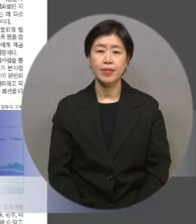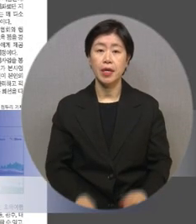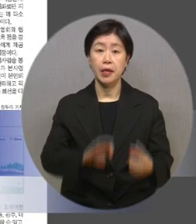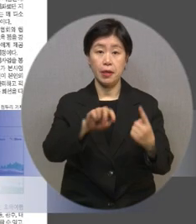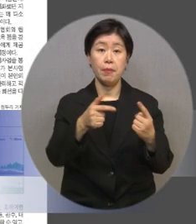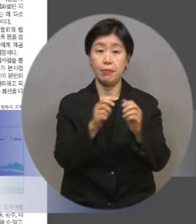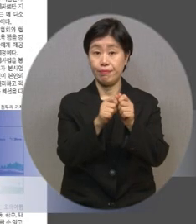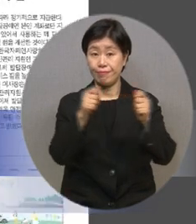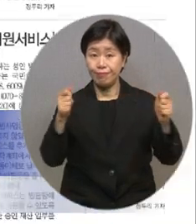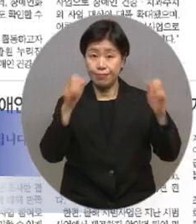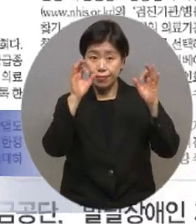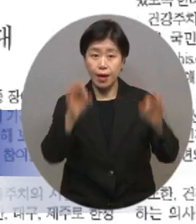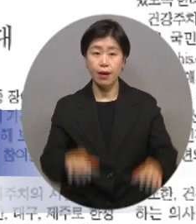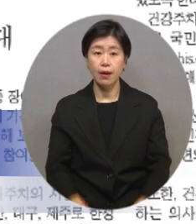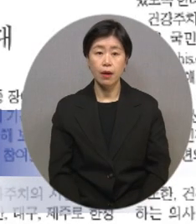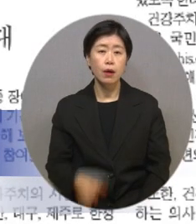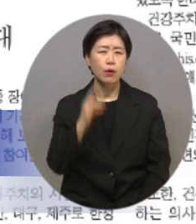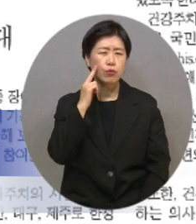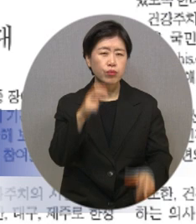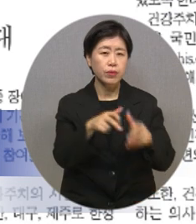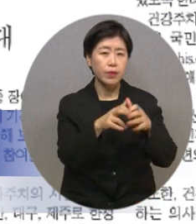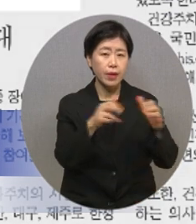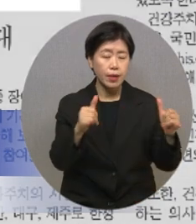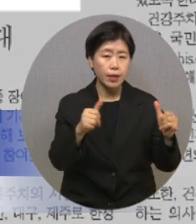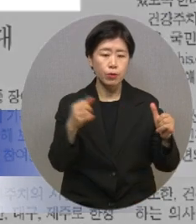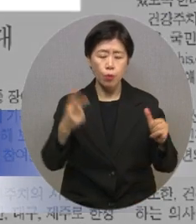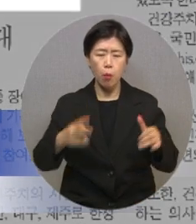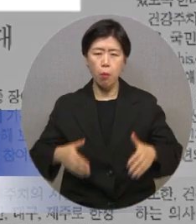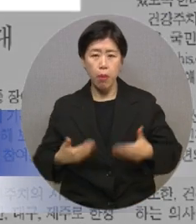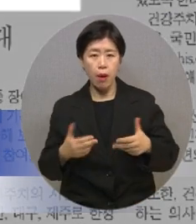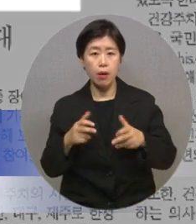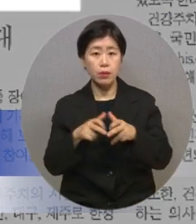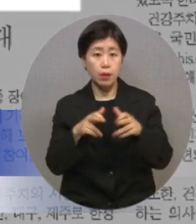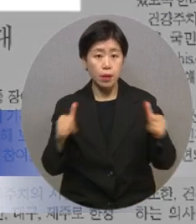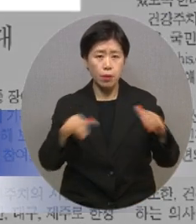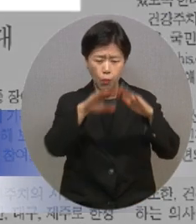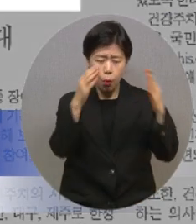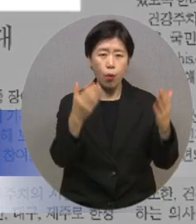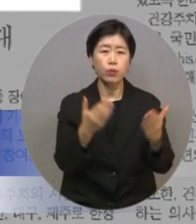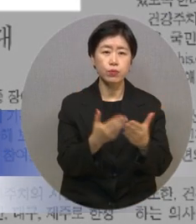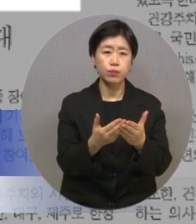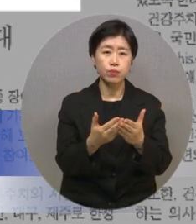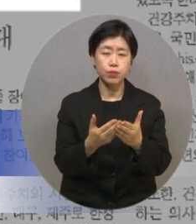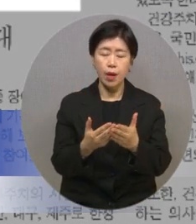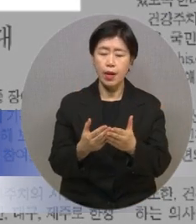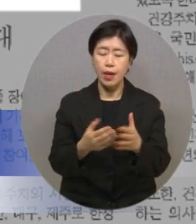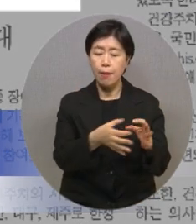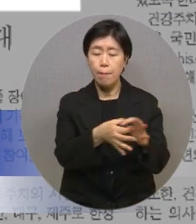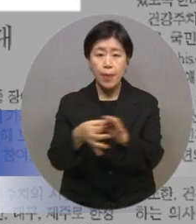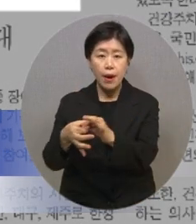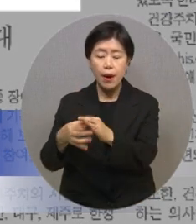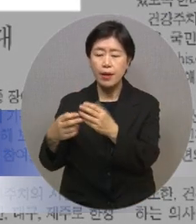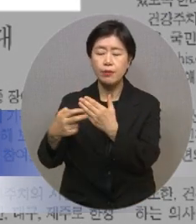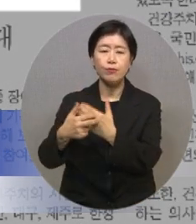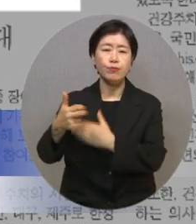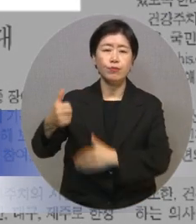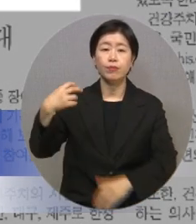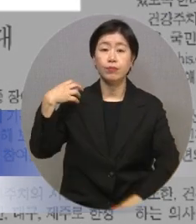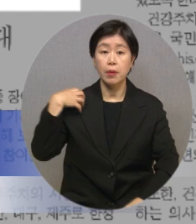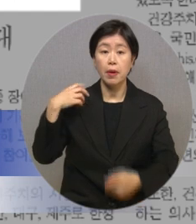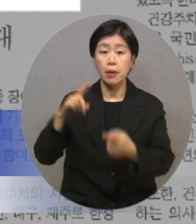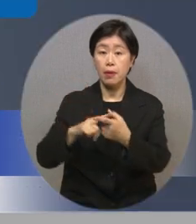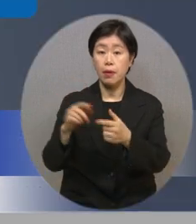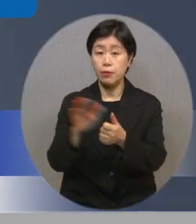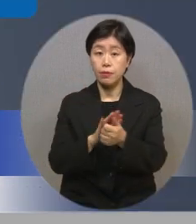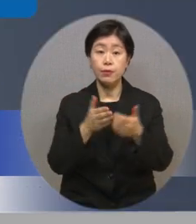1면입니다 중중 장애인에서 경증 장애인까지 모두 주치의 전문 장애 관리 서비스를 받을 수 있게